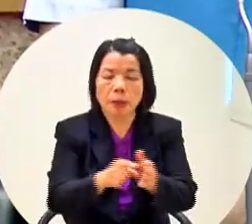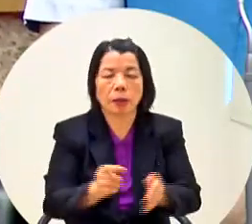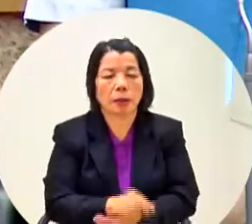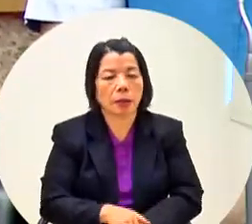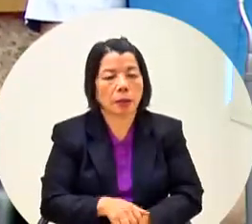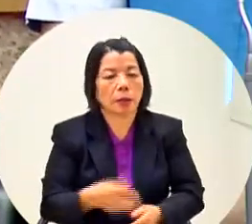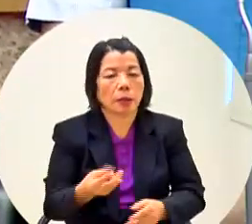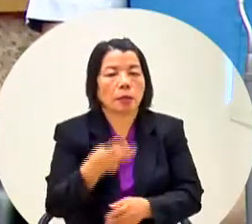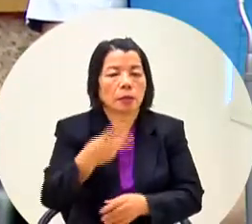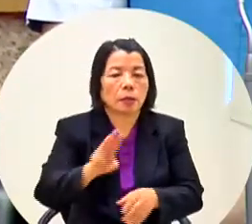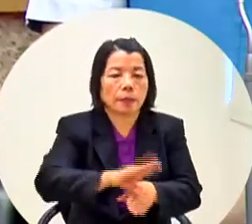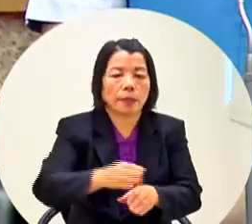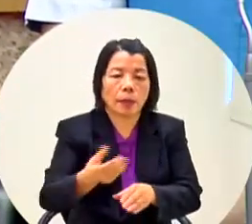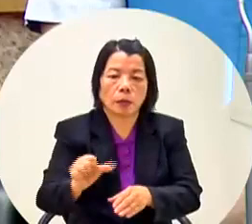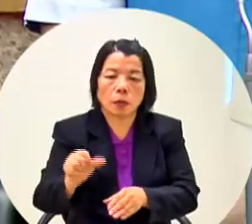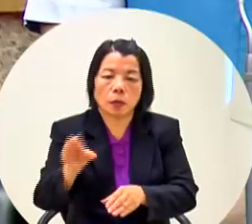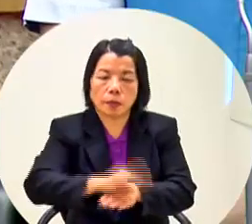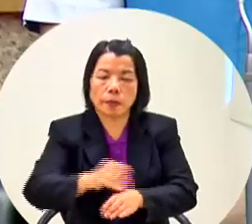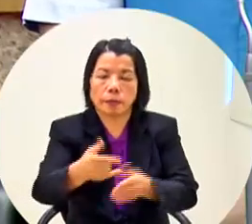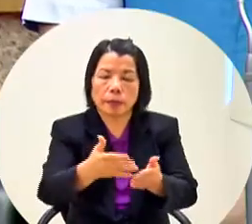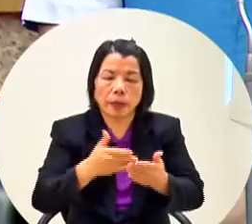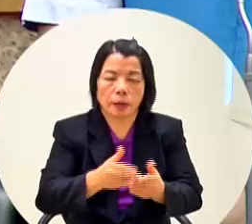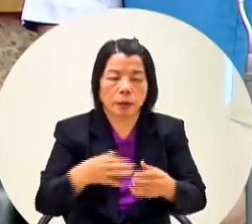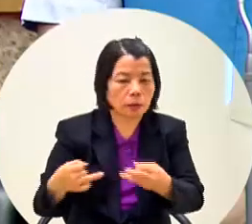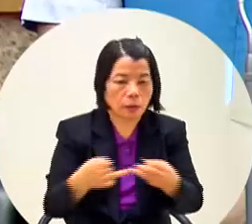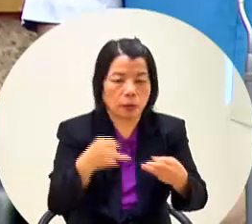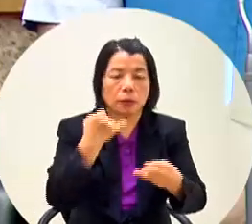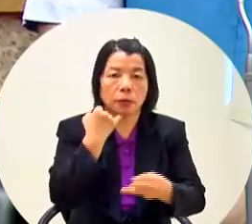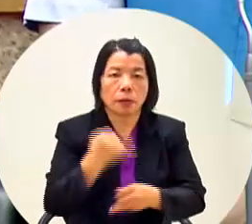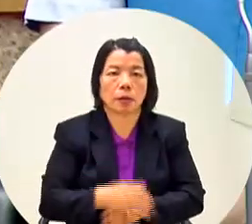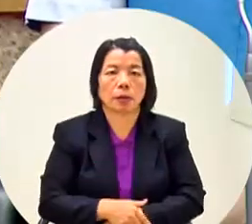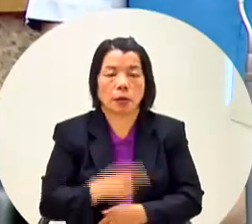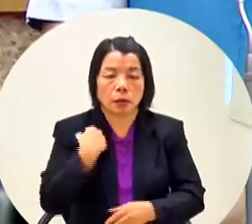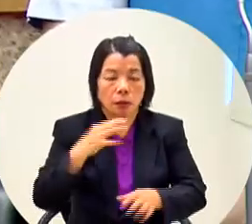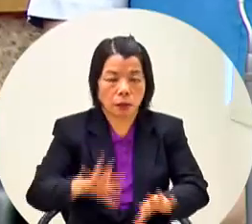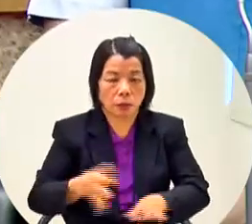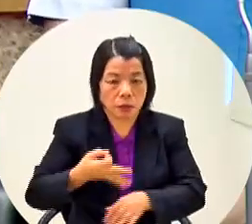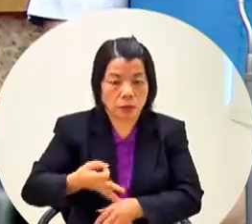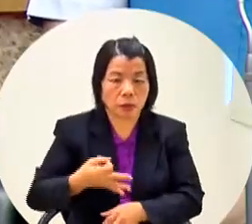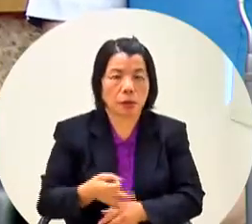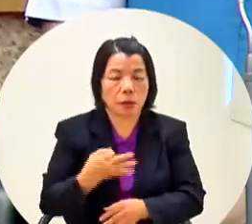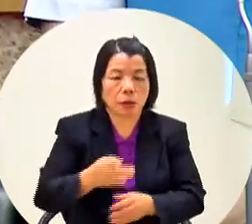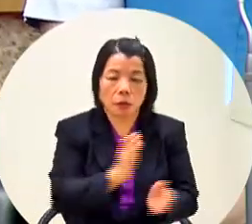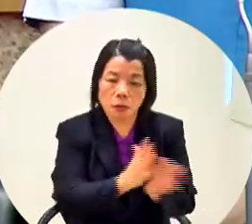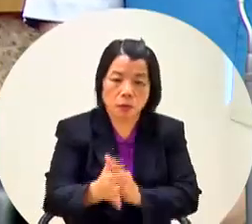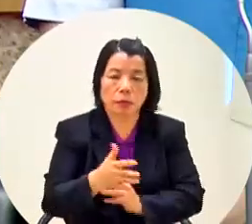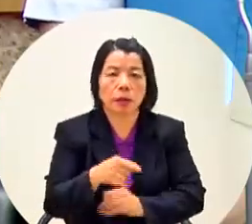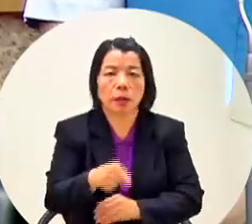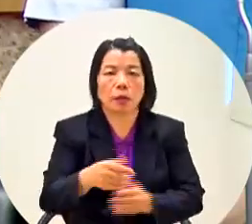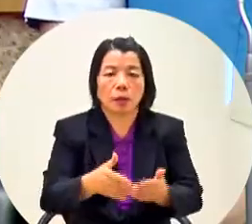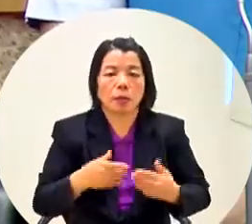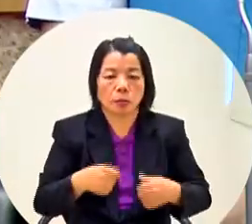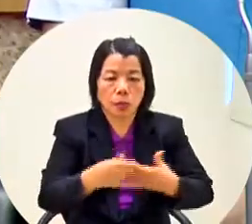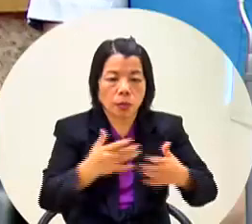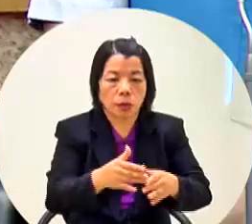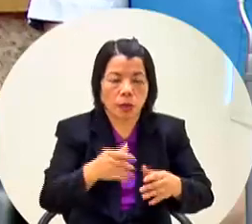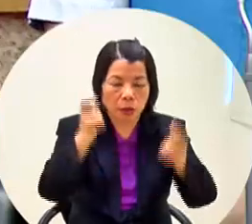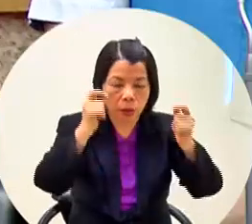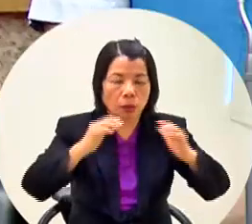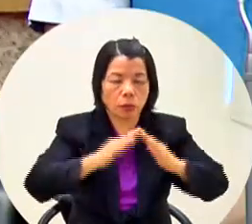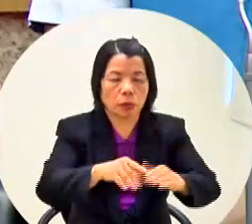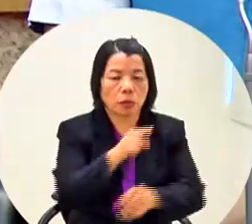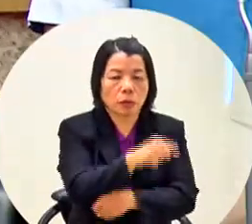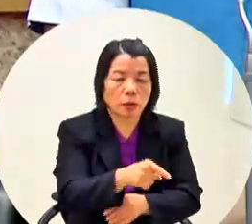3倍5倍它的乘数效果。那所以说你要有现金准备，不是不是这点没吼临时性，上次高雄点只是3个月